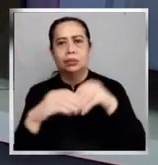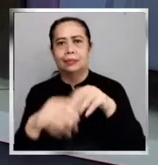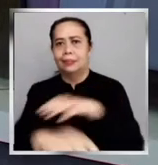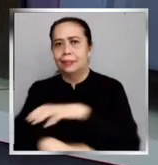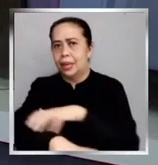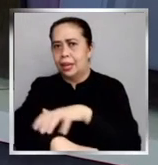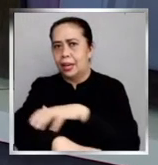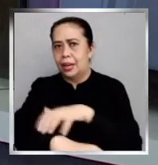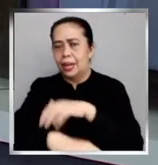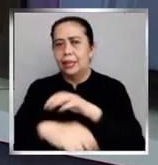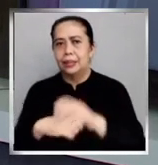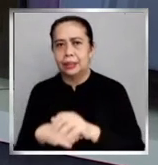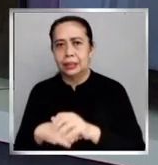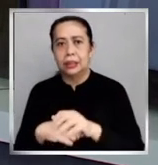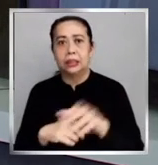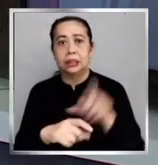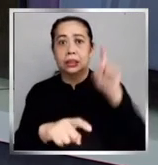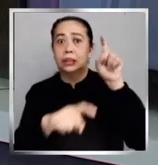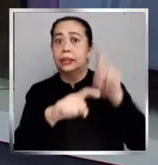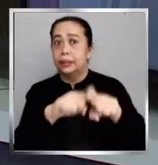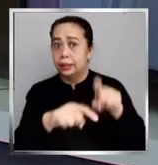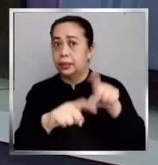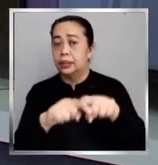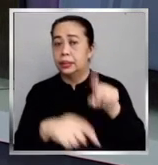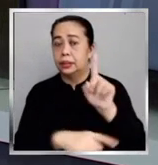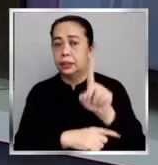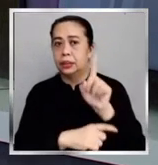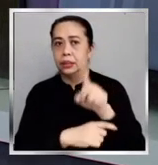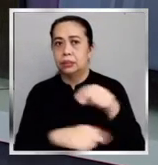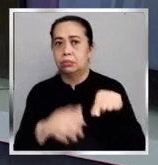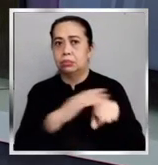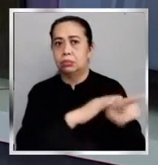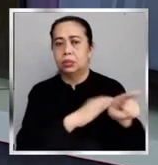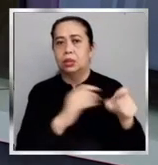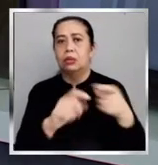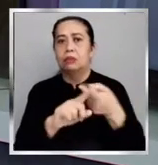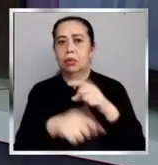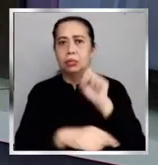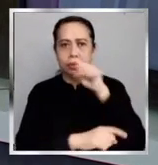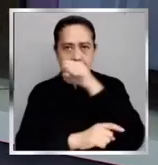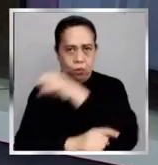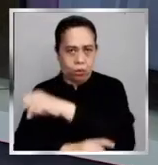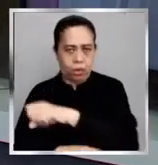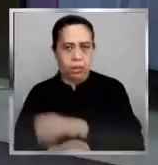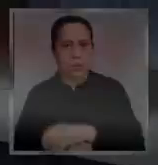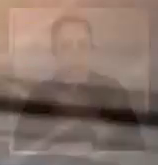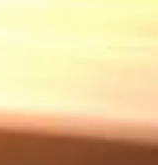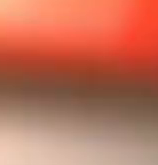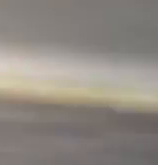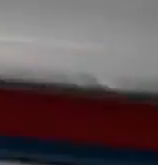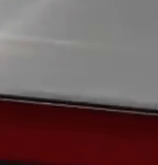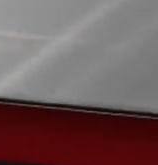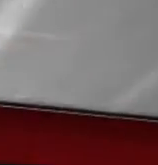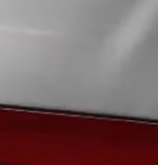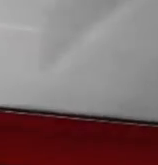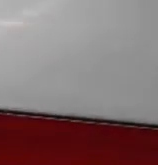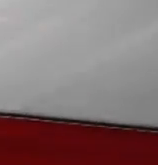na nirerentahan umano ng isang puganteng Taiwanese national. Diyan tumutok si Marisol